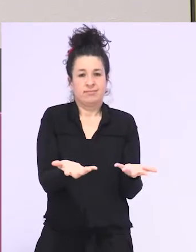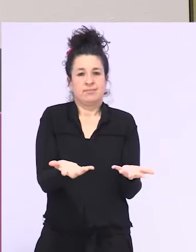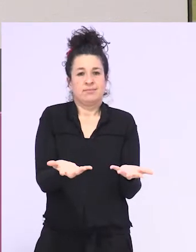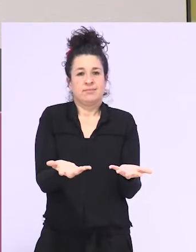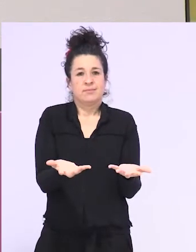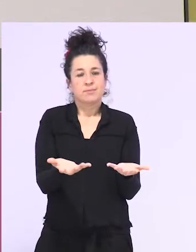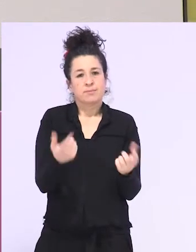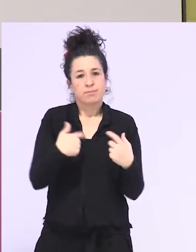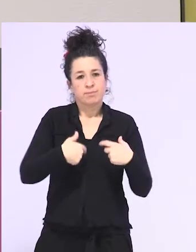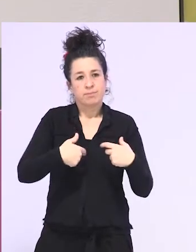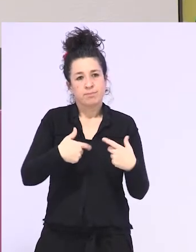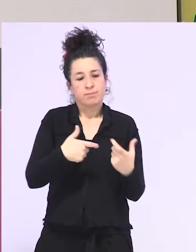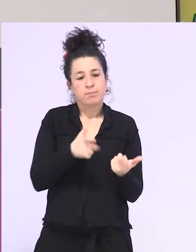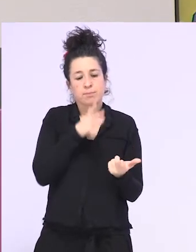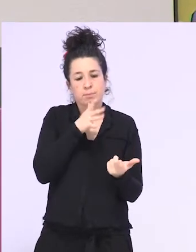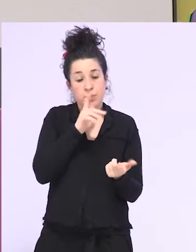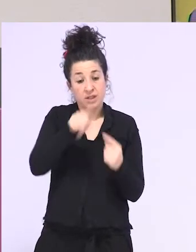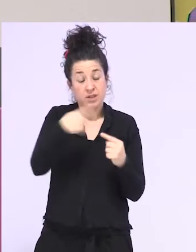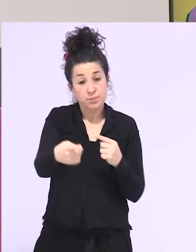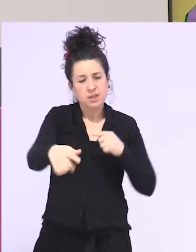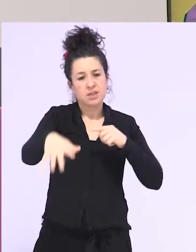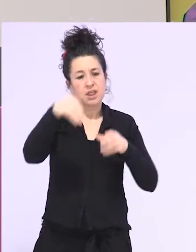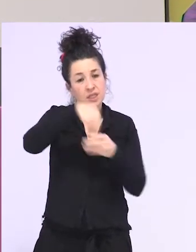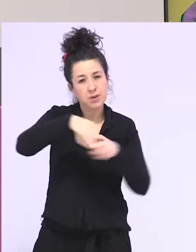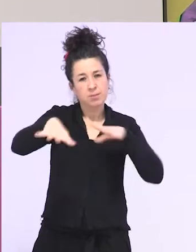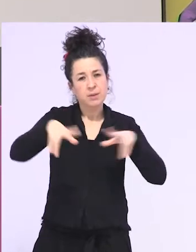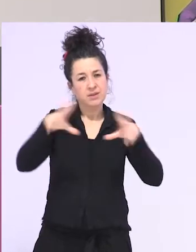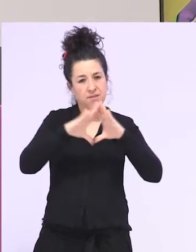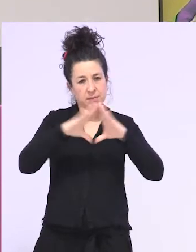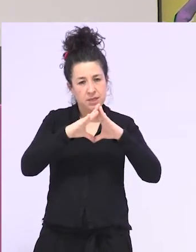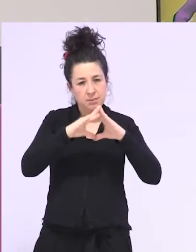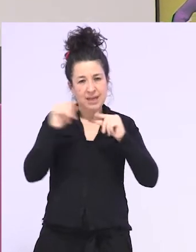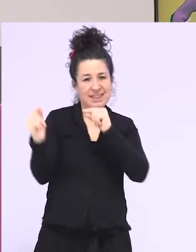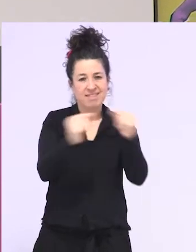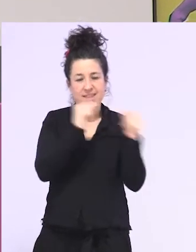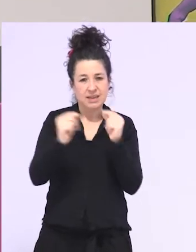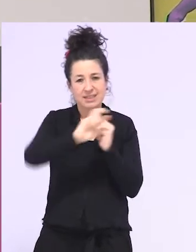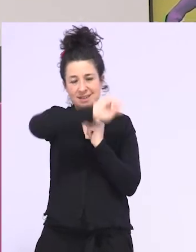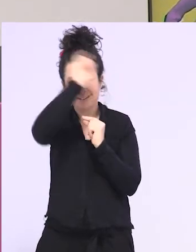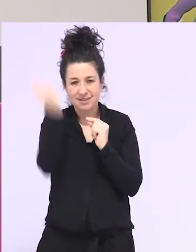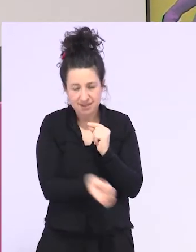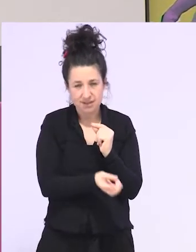eztabaida asko sustatu ditulako mugimendu feministaren barruan eta hoietako bat izan da justizia patriarkalaren ingurukoa,